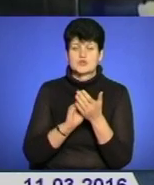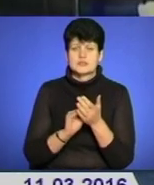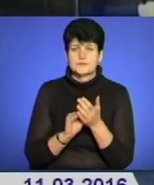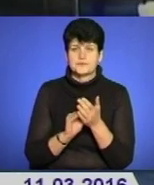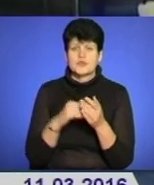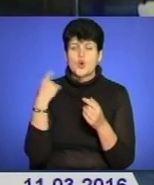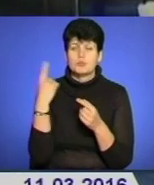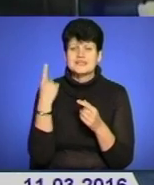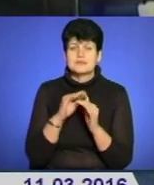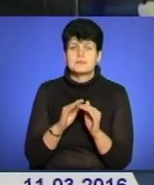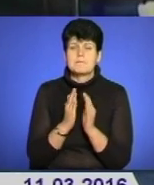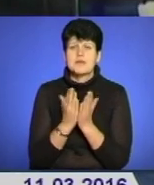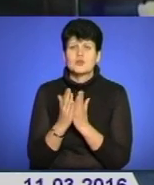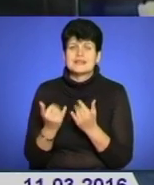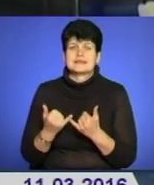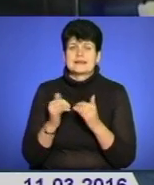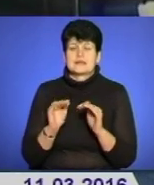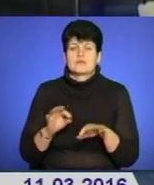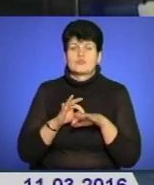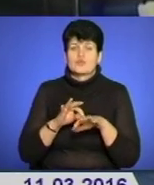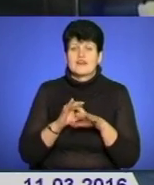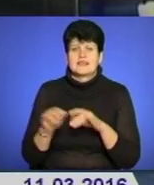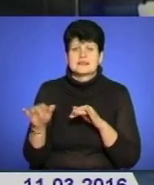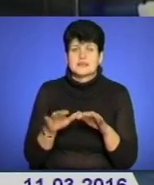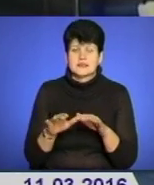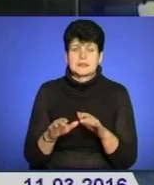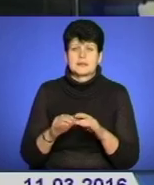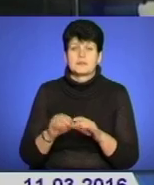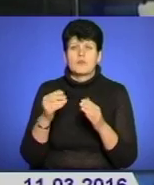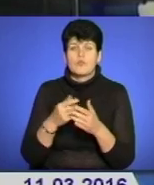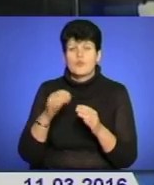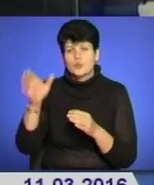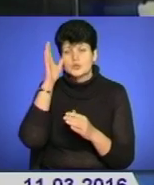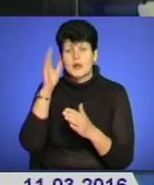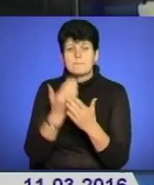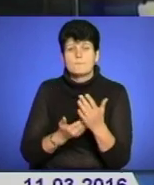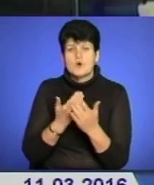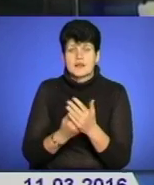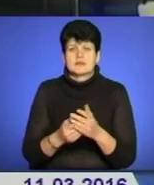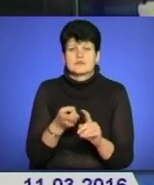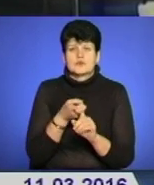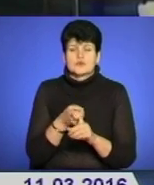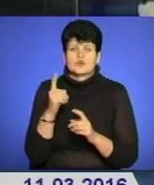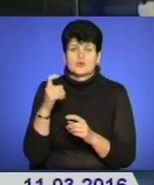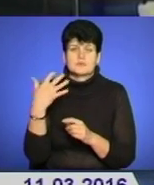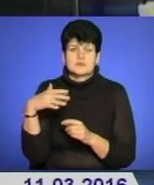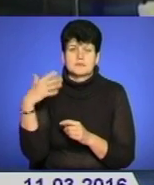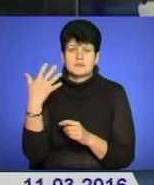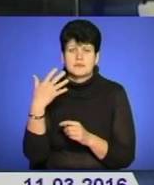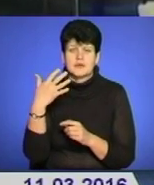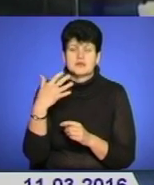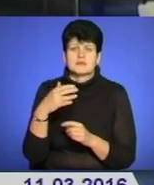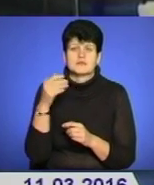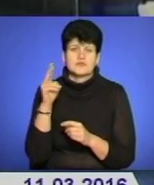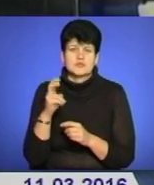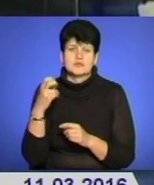В обласній бібліотеці для дітей провели захід «Поетичний віночок мудрих порад», приурочений 155-й річниці з дня смерті українського поета Тараса